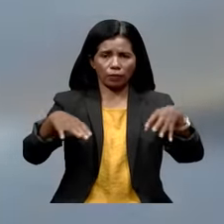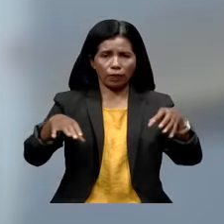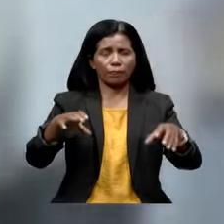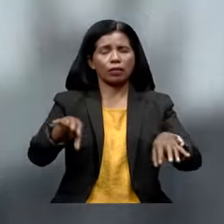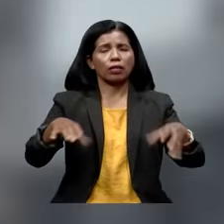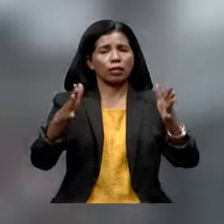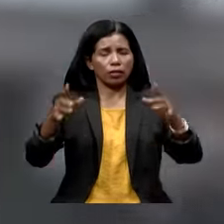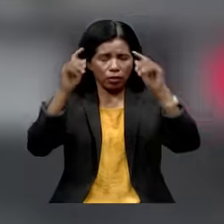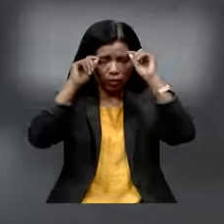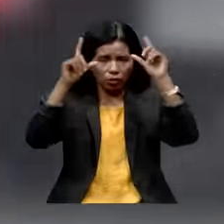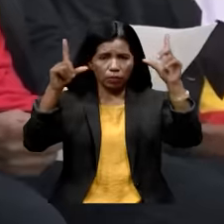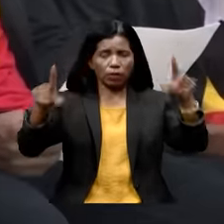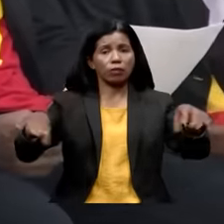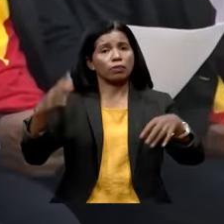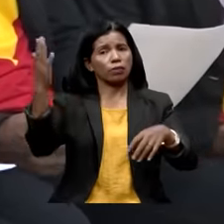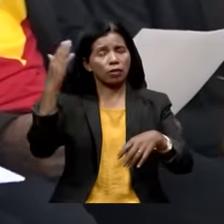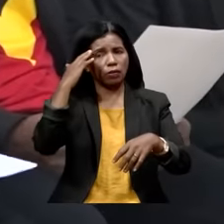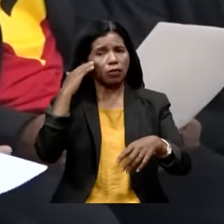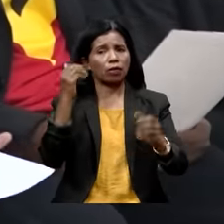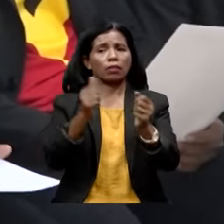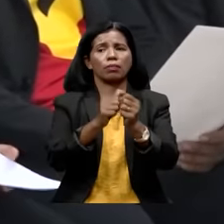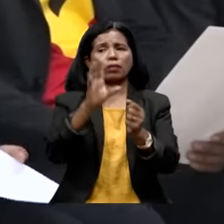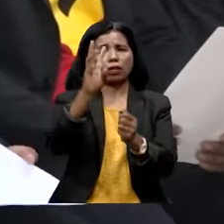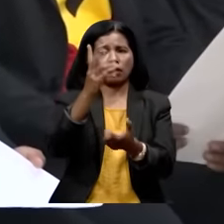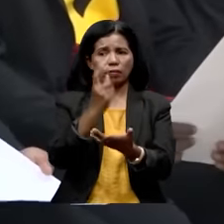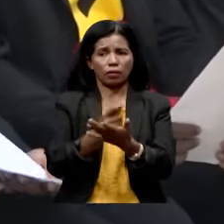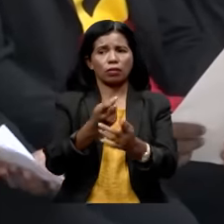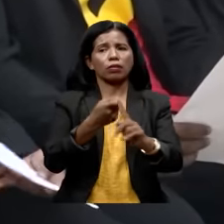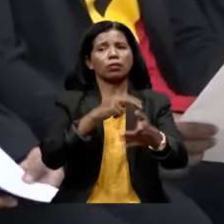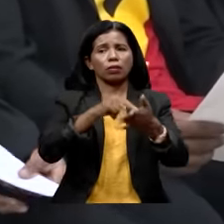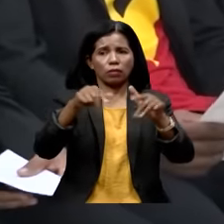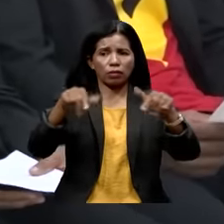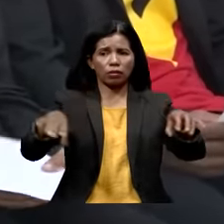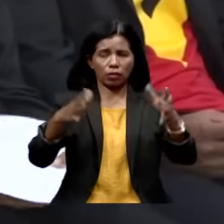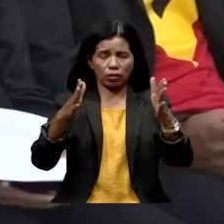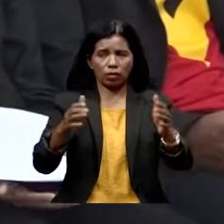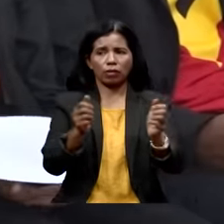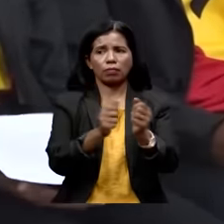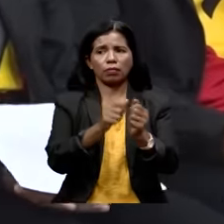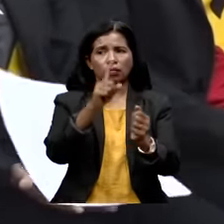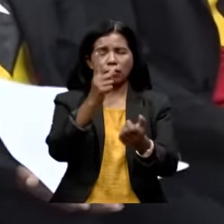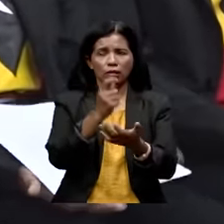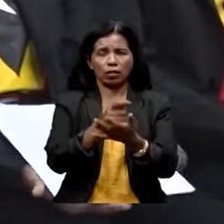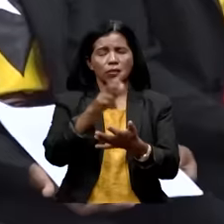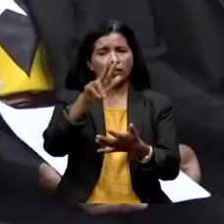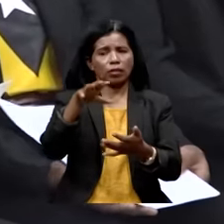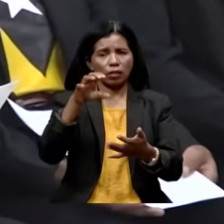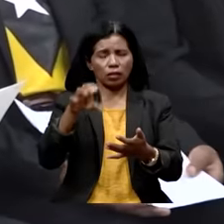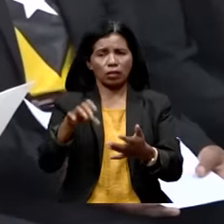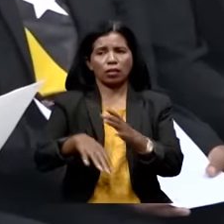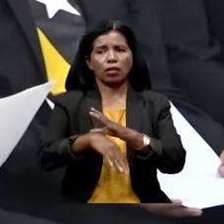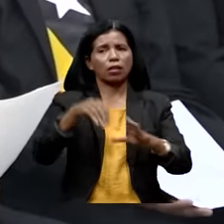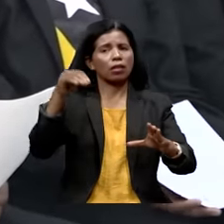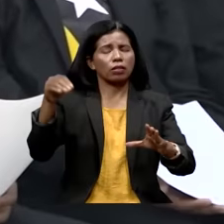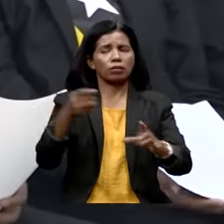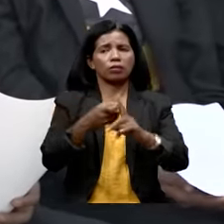Oang nebe dadaun ne servisu ia Korea hamutuk rehung nen resing husi numero ne trabalhador hamutuk rihung ida atus tolu tolu resen lima mak halai sayona